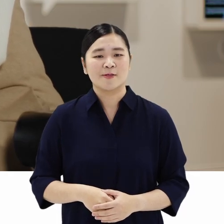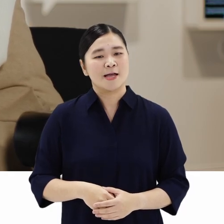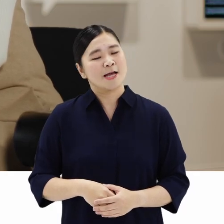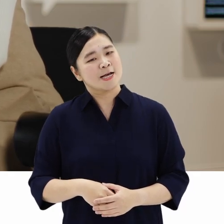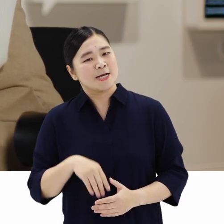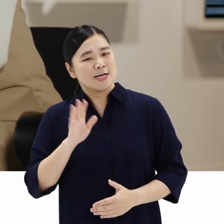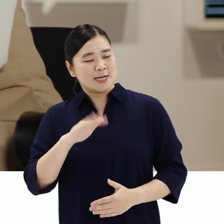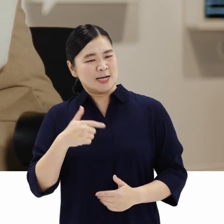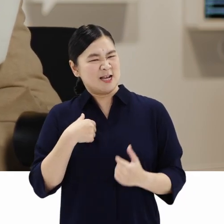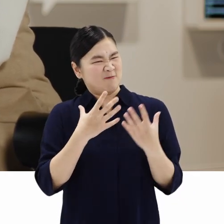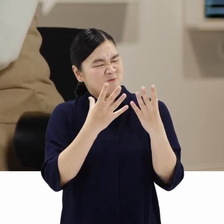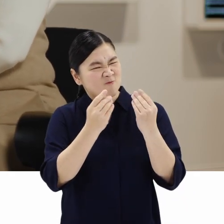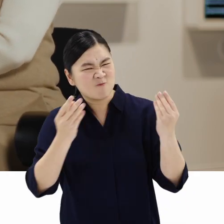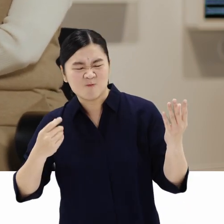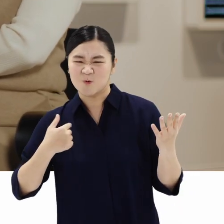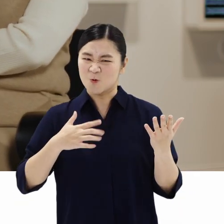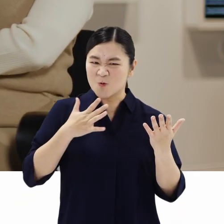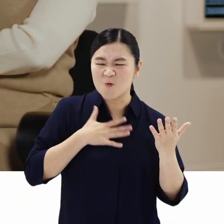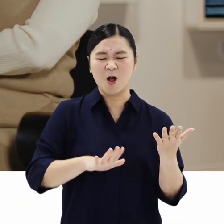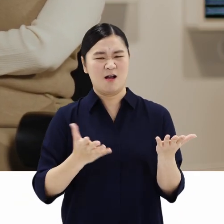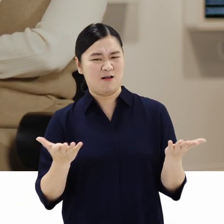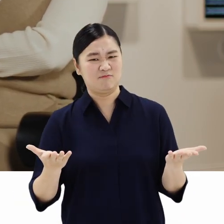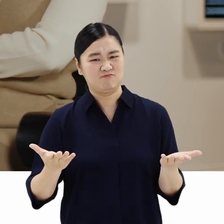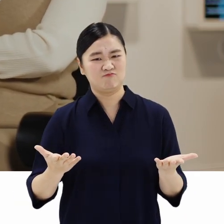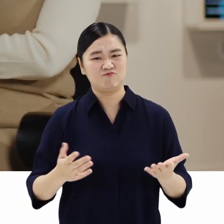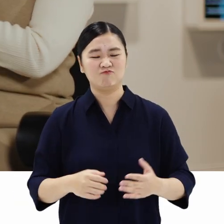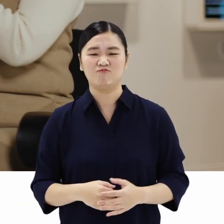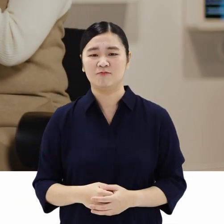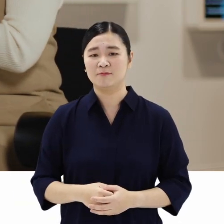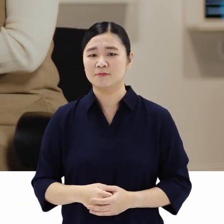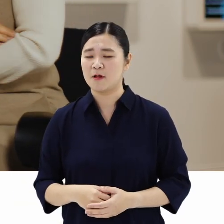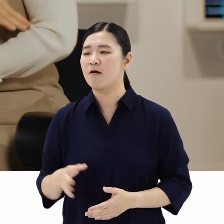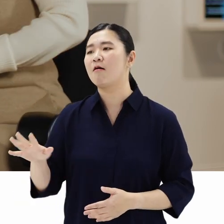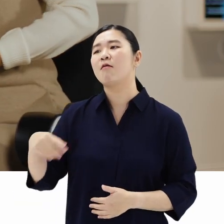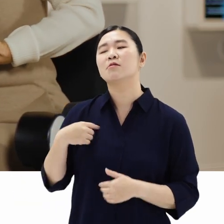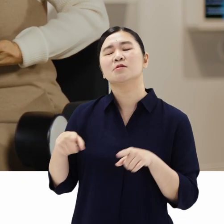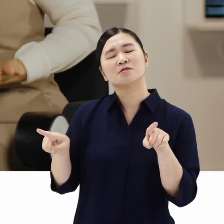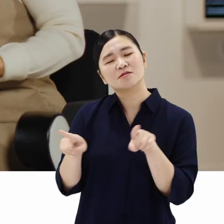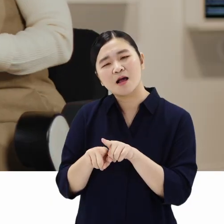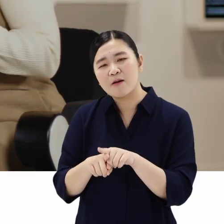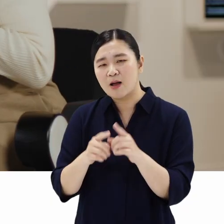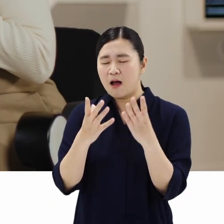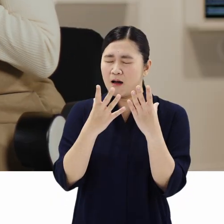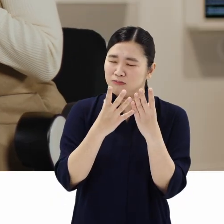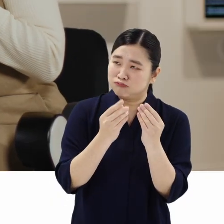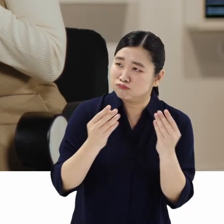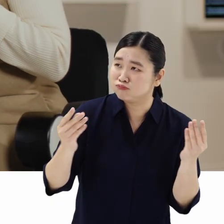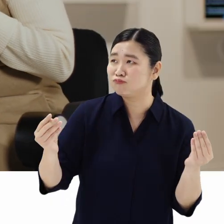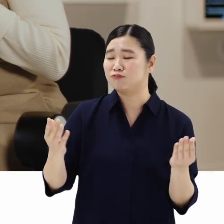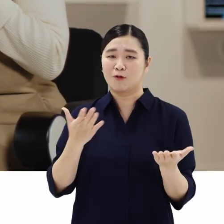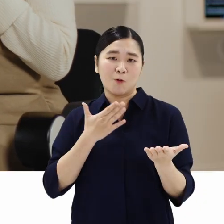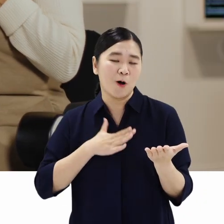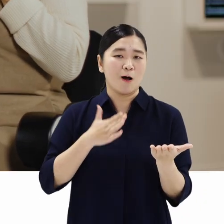やりたいこといっぱいあるよ。 いいわね。私もたくさんあるわよ。